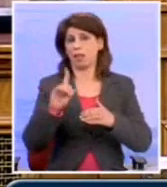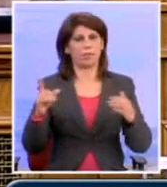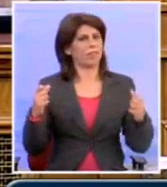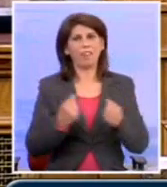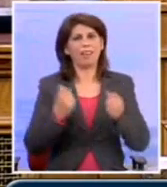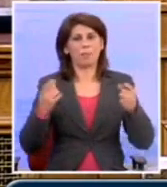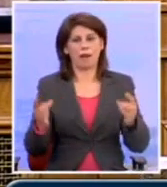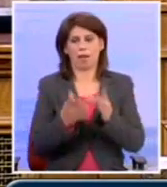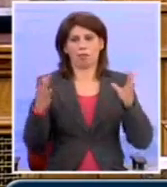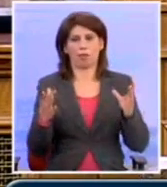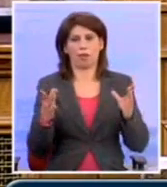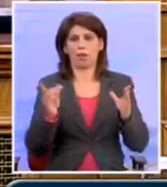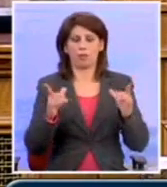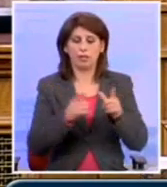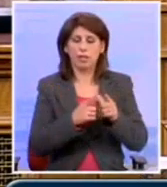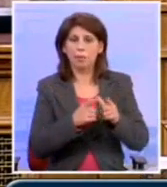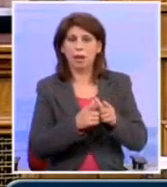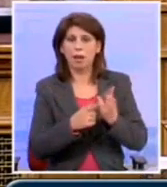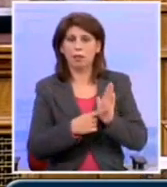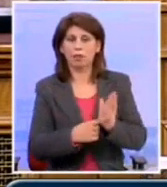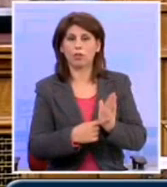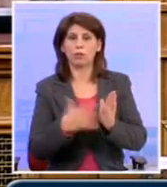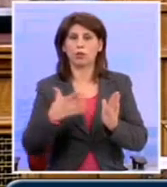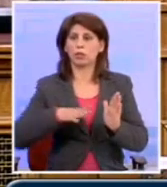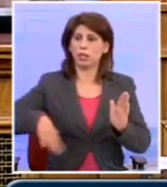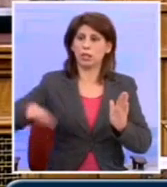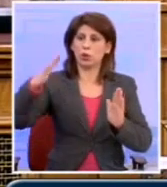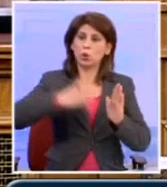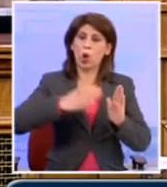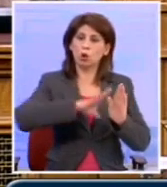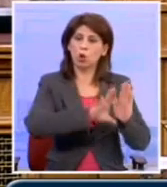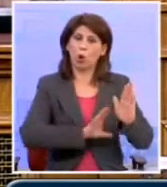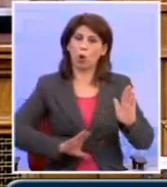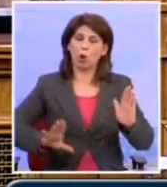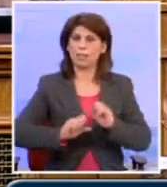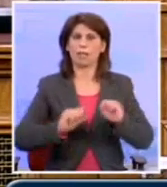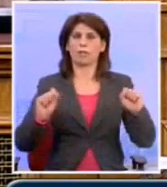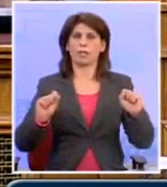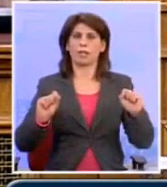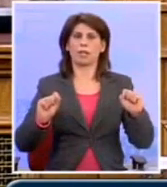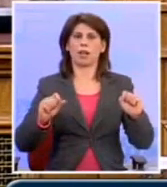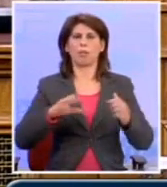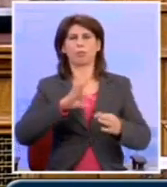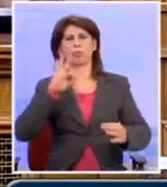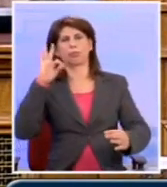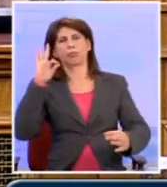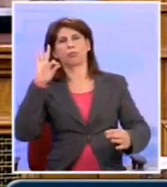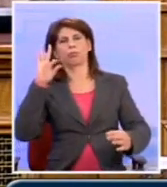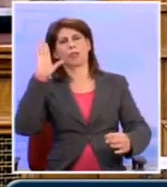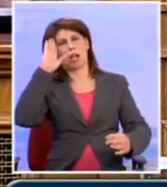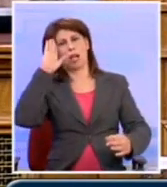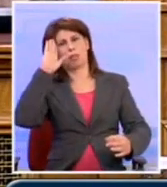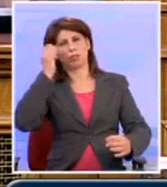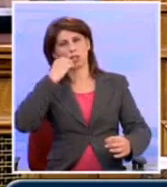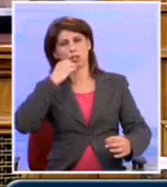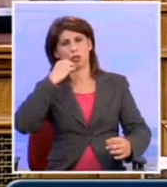ατύχημα, δεν ήταν δείγμα του ότι οι λαοί του Νότου ήταν ξαφνικά όλοι κυφίνες, όλοι τζίτζικες και